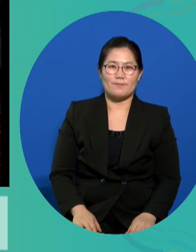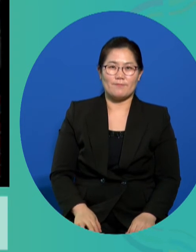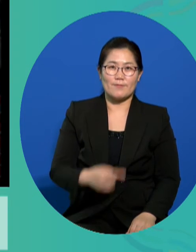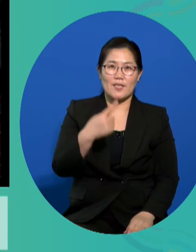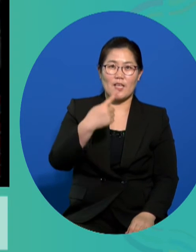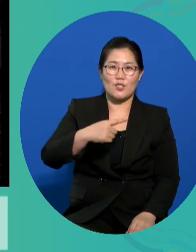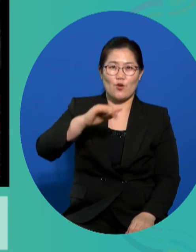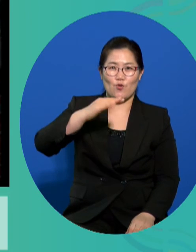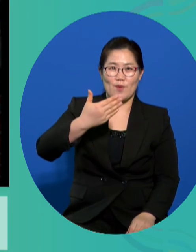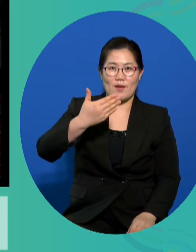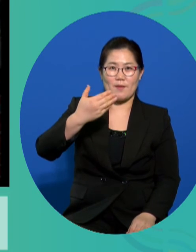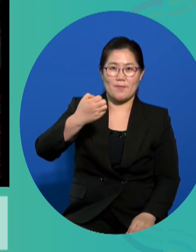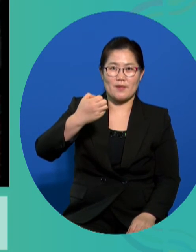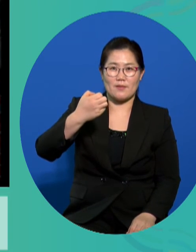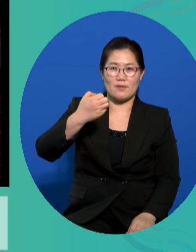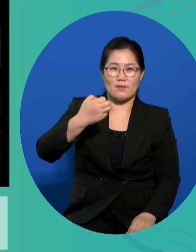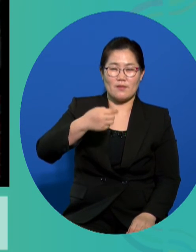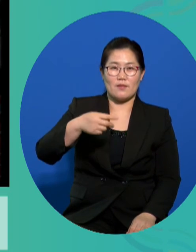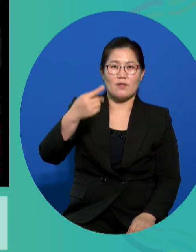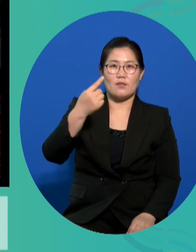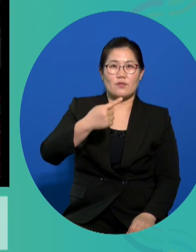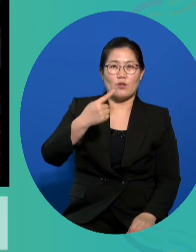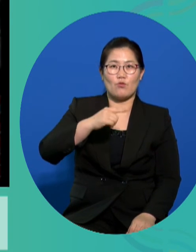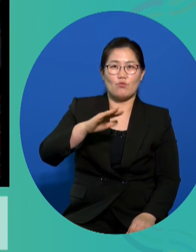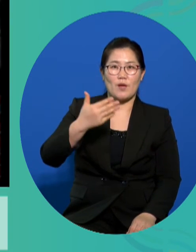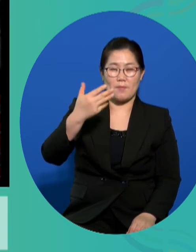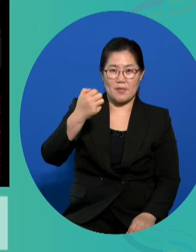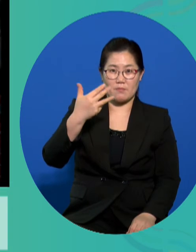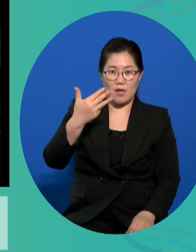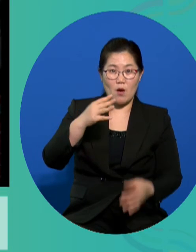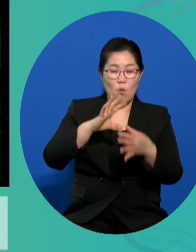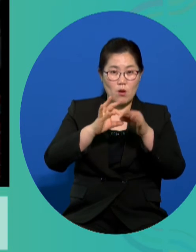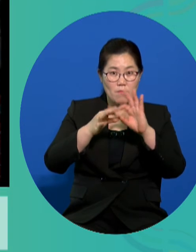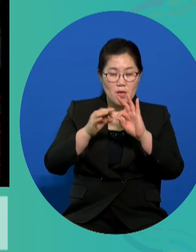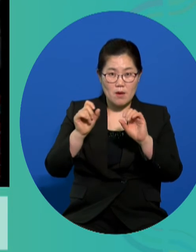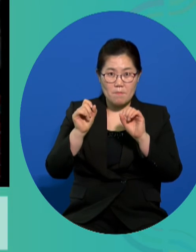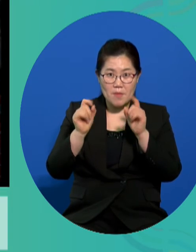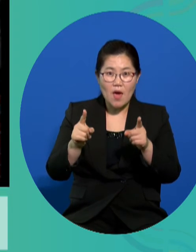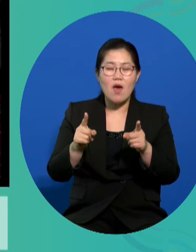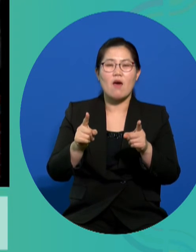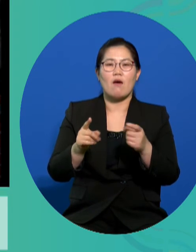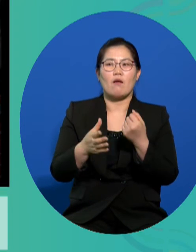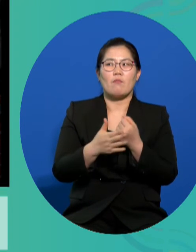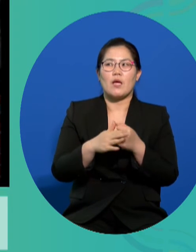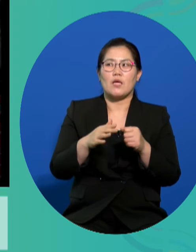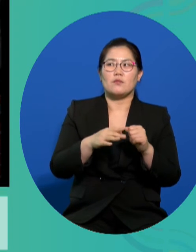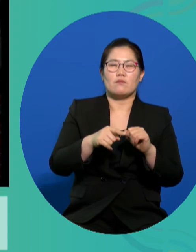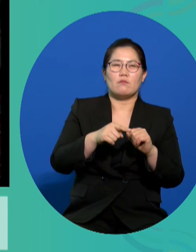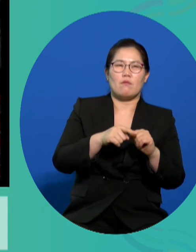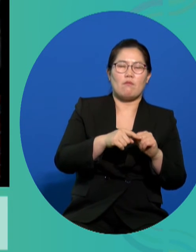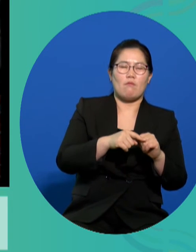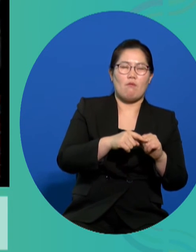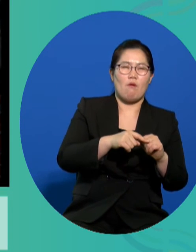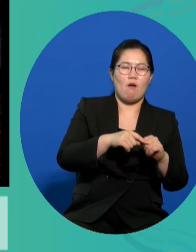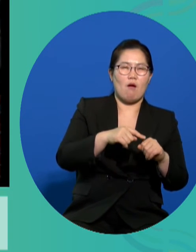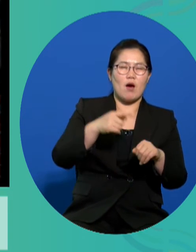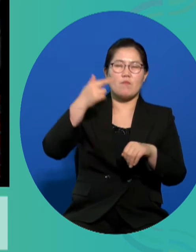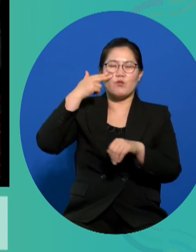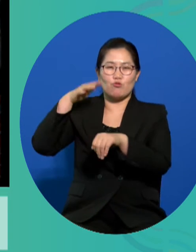시대를 종식시킨 게 이제 88 올림픽이죠. 그 88 올림픽 이후에 동서독 통일이 됐습니다,